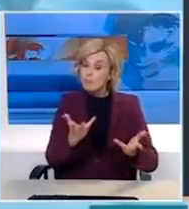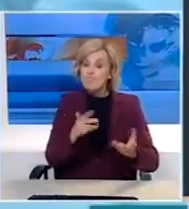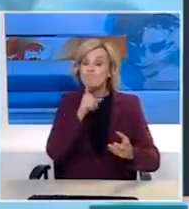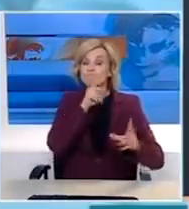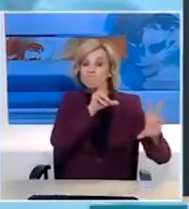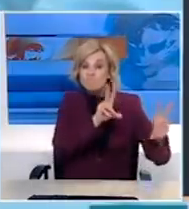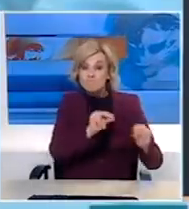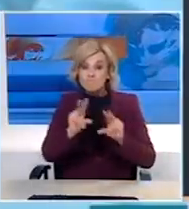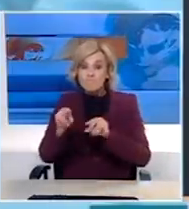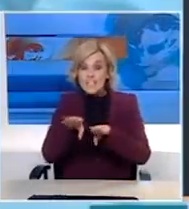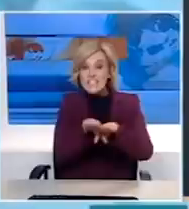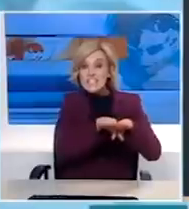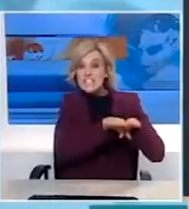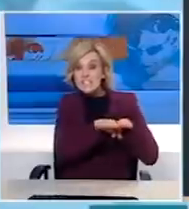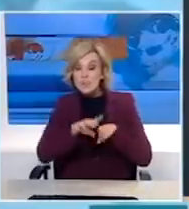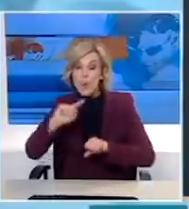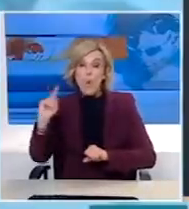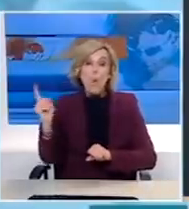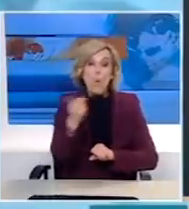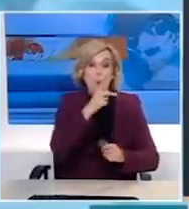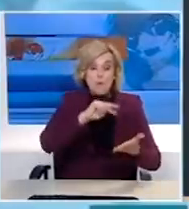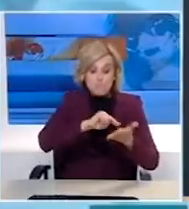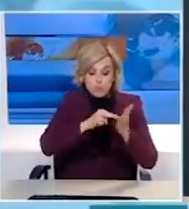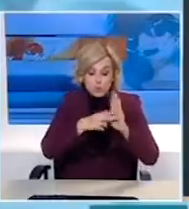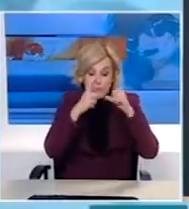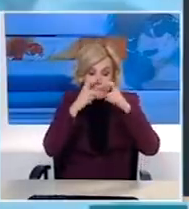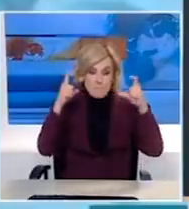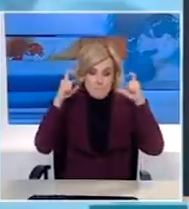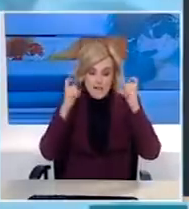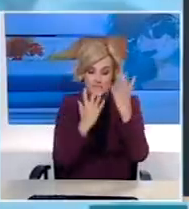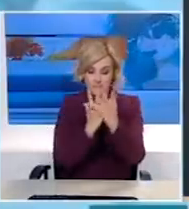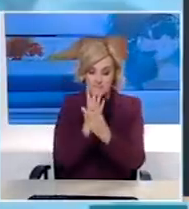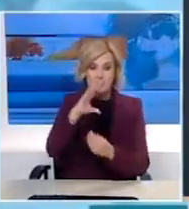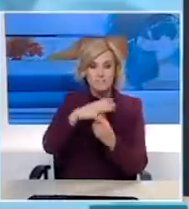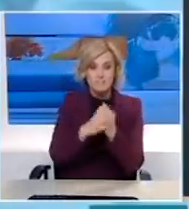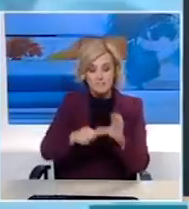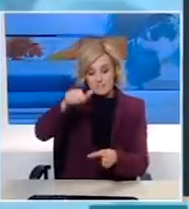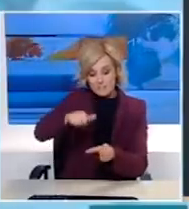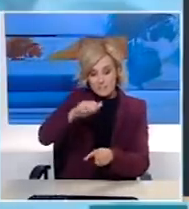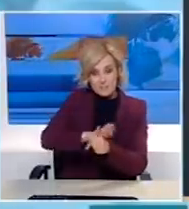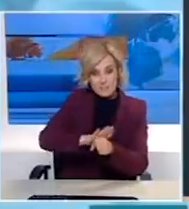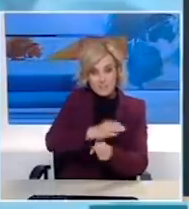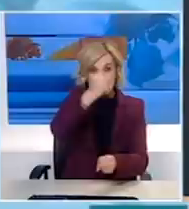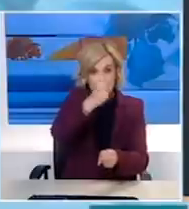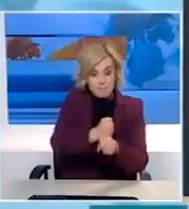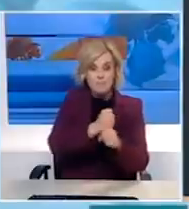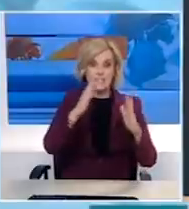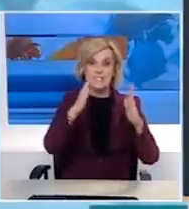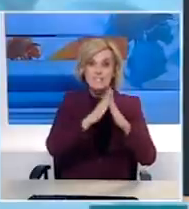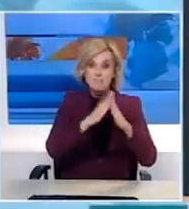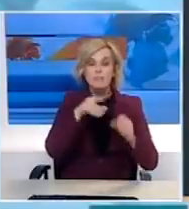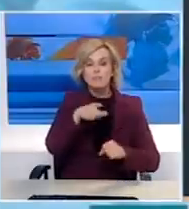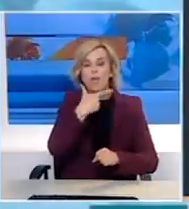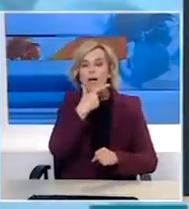ίδια. Αν ελαττώσουμε την πιθανή έκθεση στον ιό στο ελάχιστο αυτή την περίοδο, αν μείνουμε σπίτι, αν τηρήσουμε καλή υγιεινή των χεριών, είναι